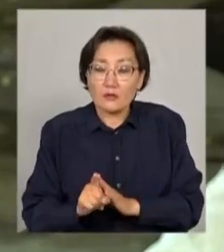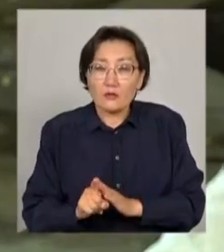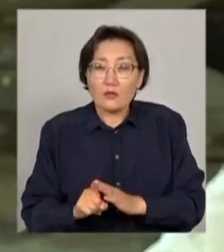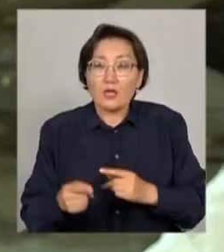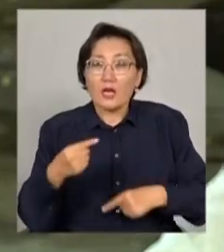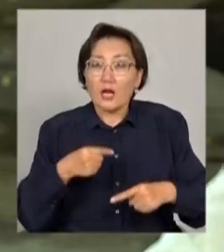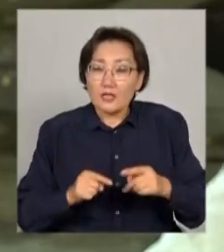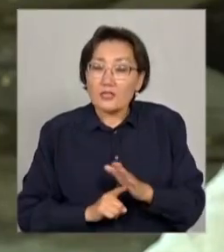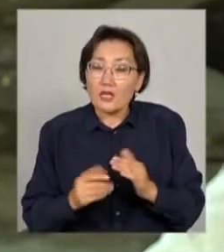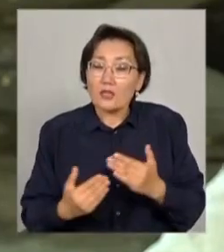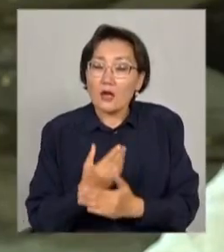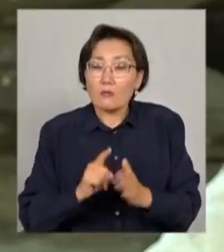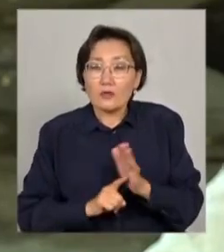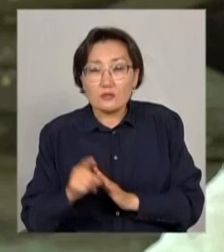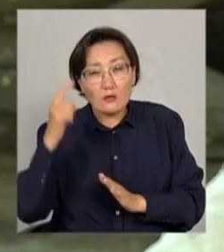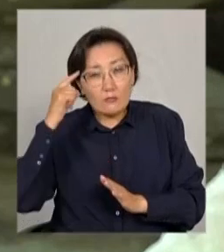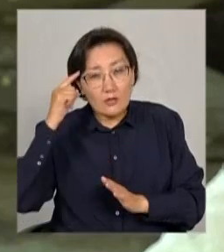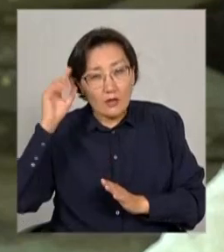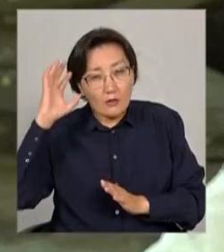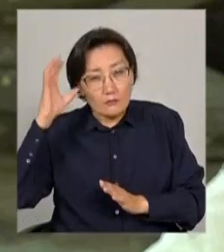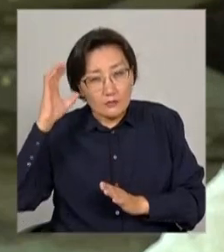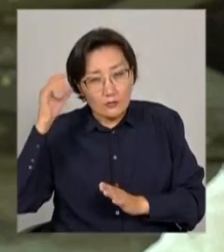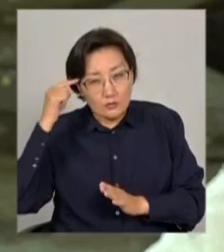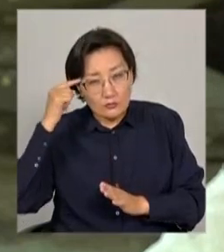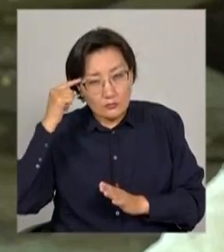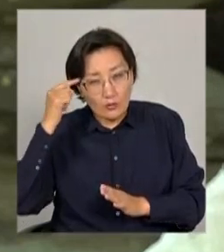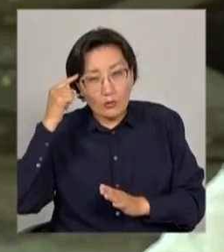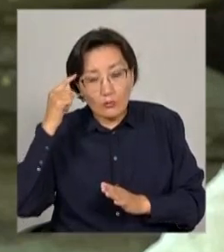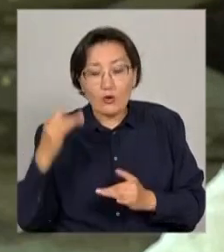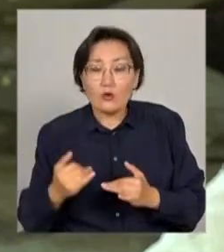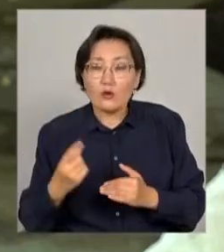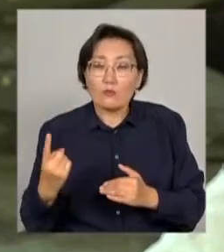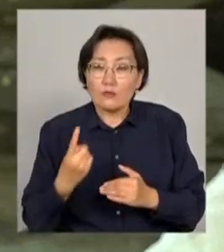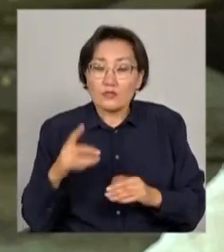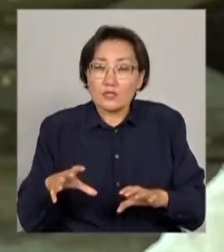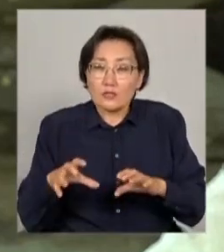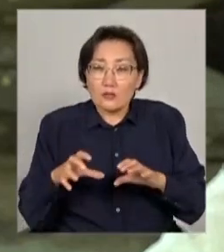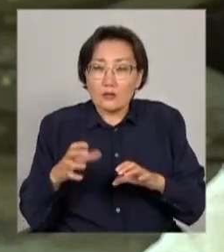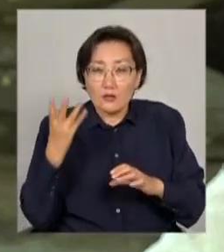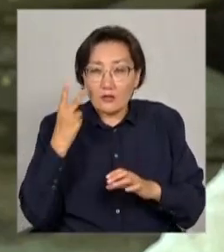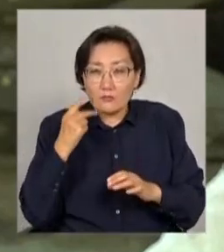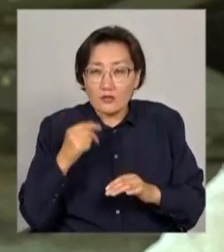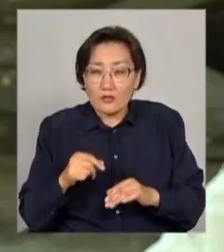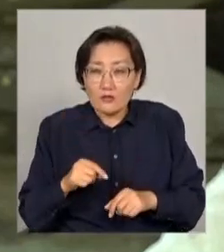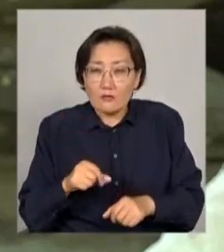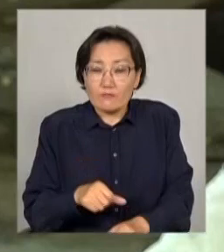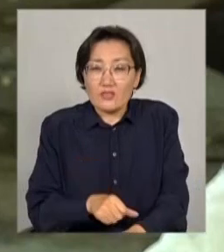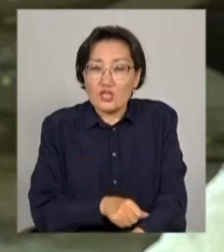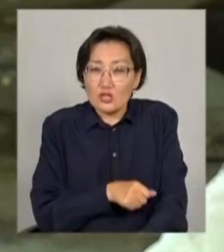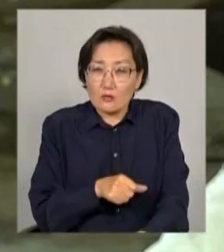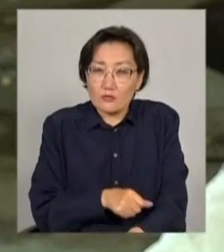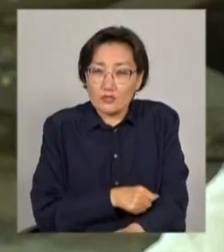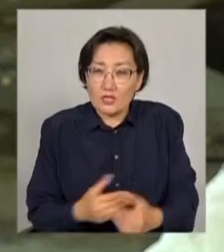анау ойда постоянно тяга болып тұрады. Вот это первое впечатление, когда получаешь, ана енемен тыққан кезде соны